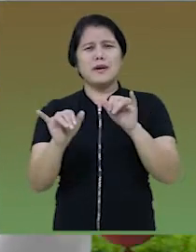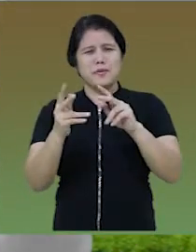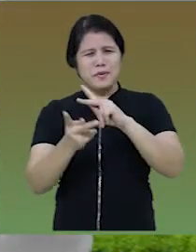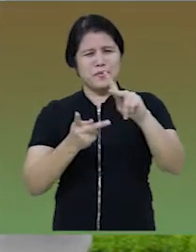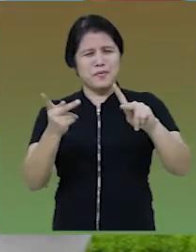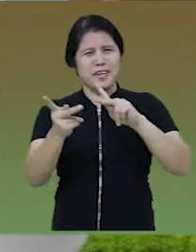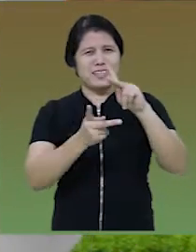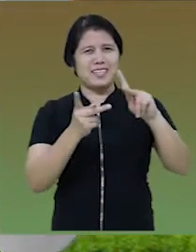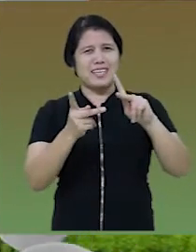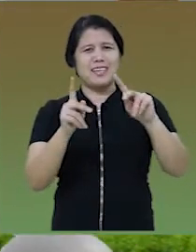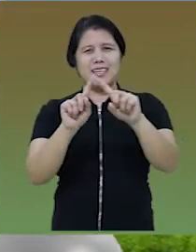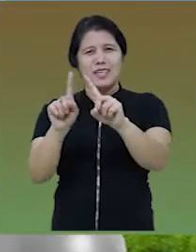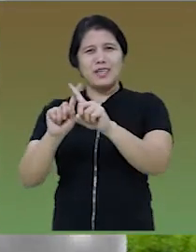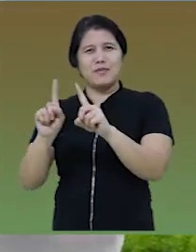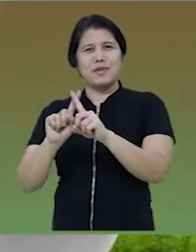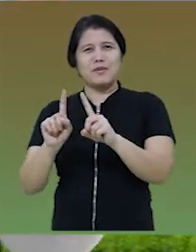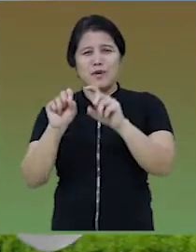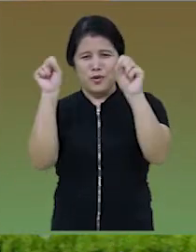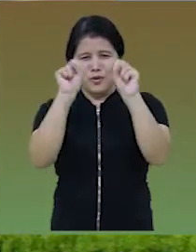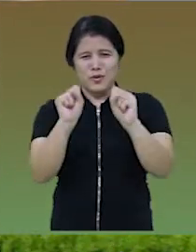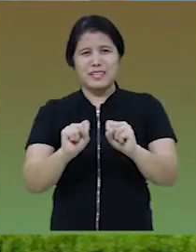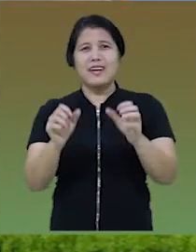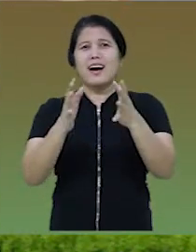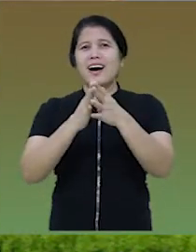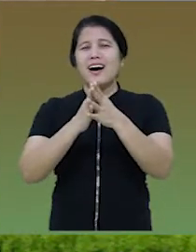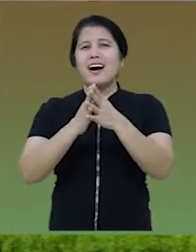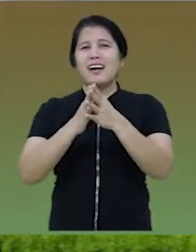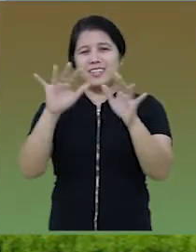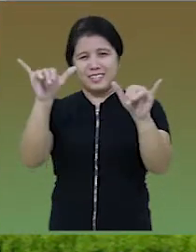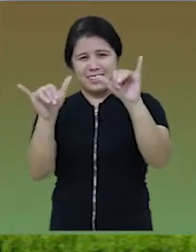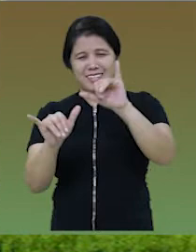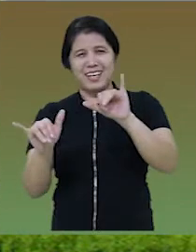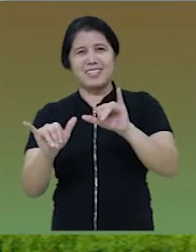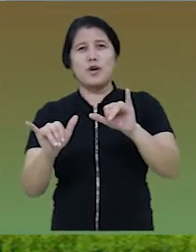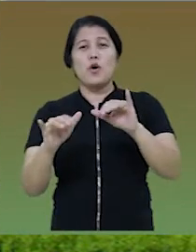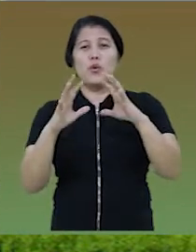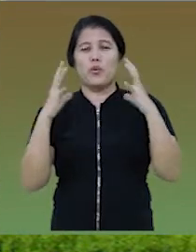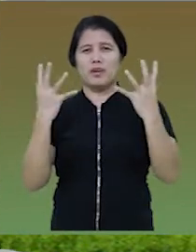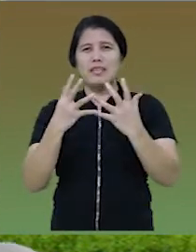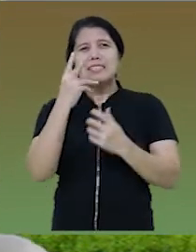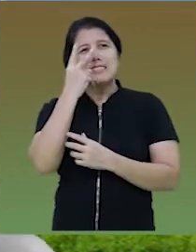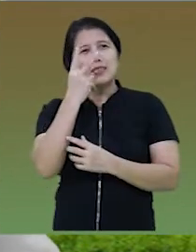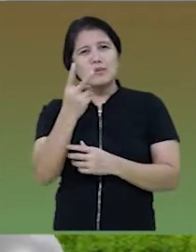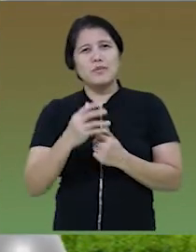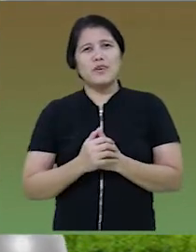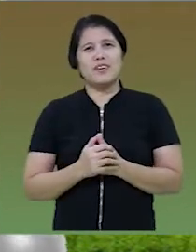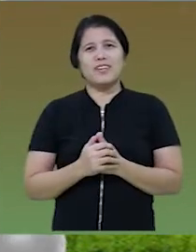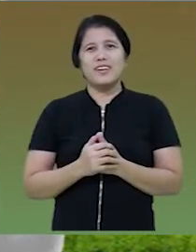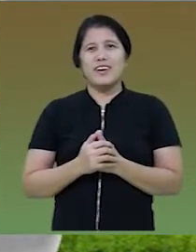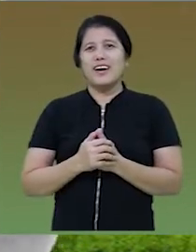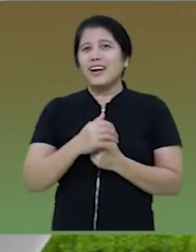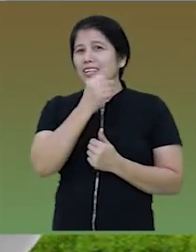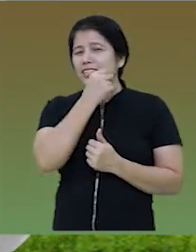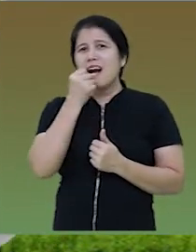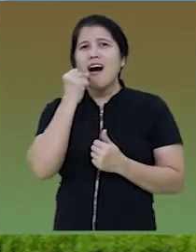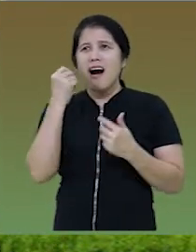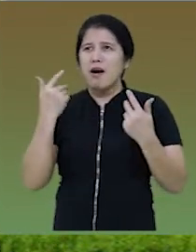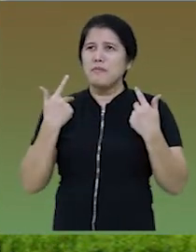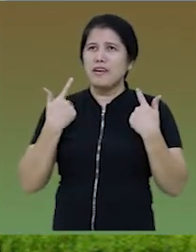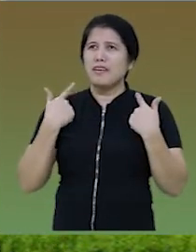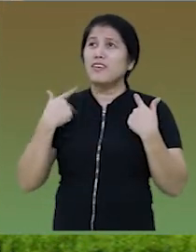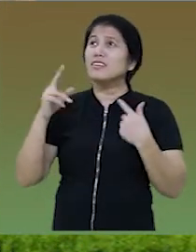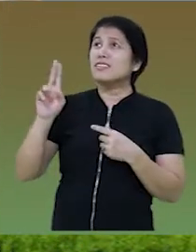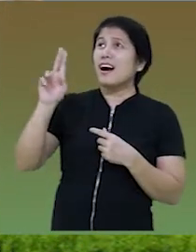ang hugis at laki ng mga lobo na nakakalat sa paligid. Tingnan mo siya, may lumilipad na lobo sa